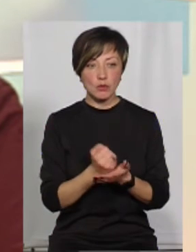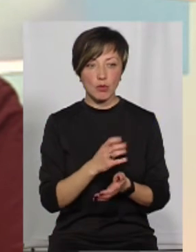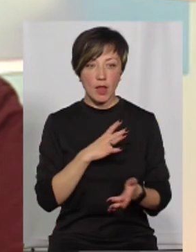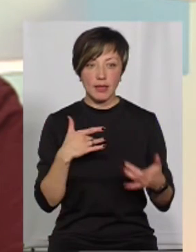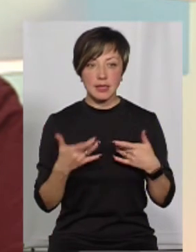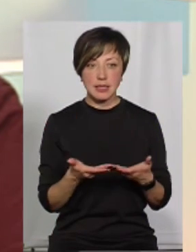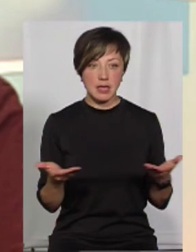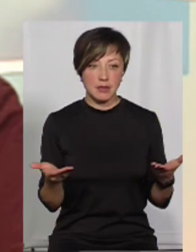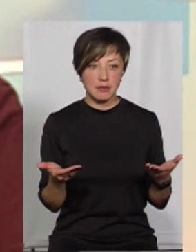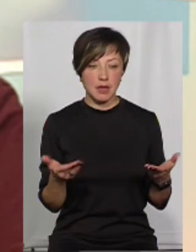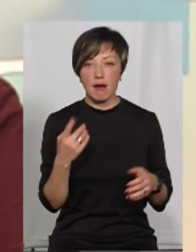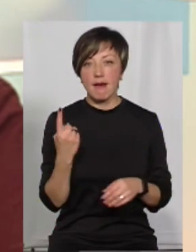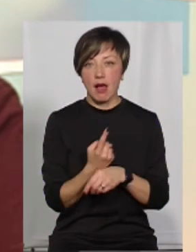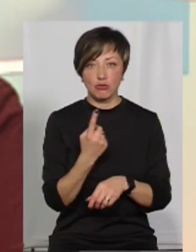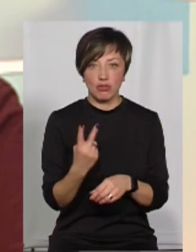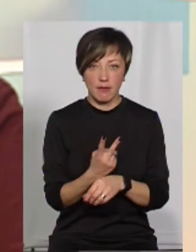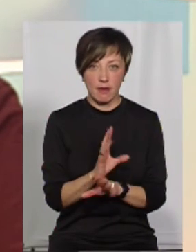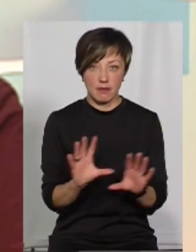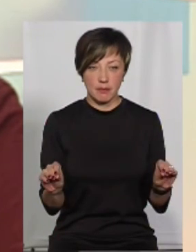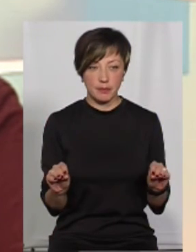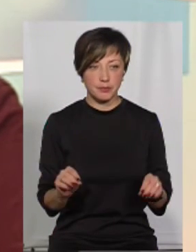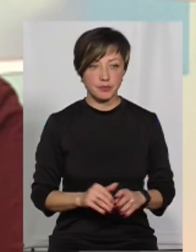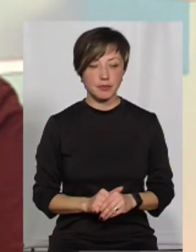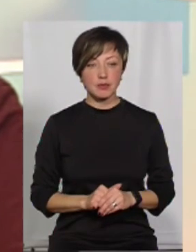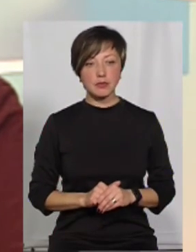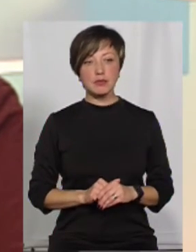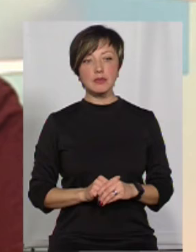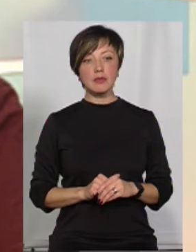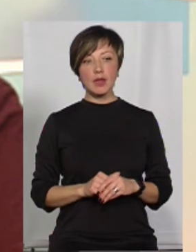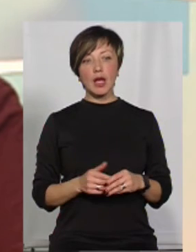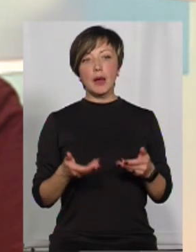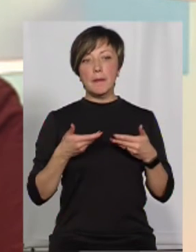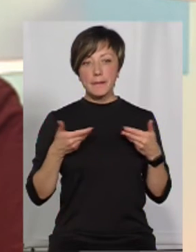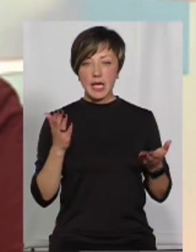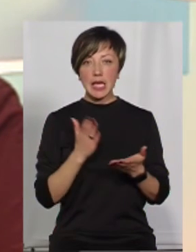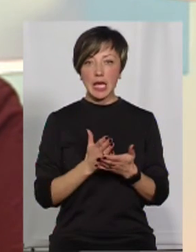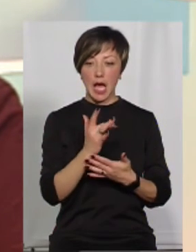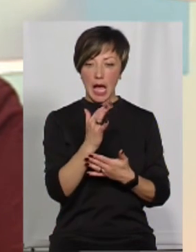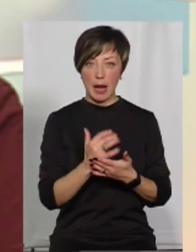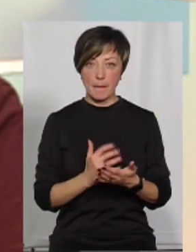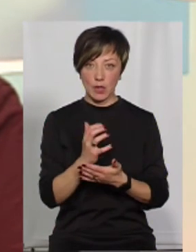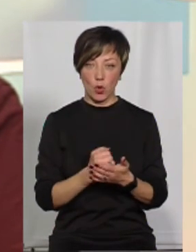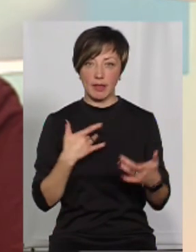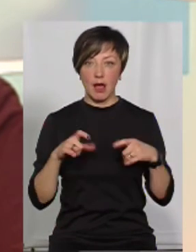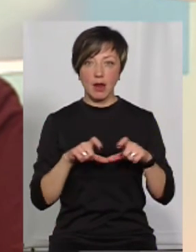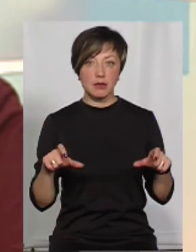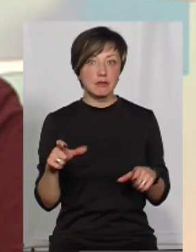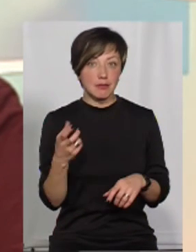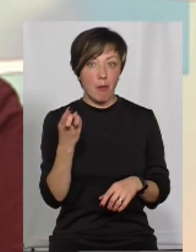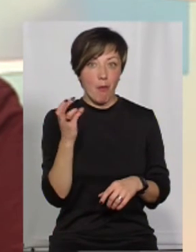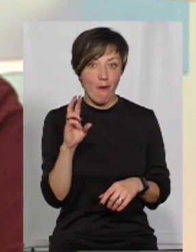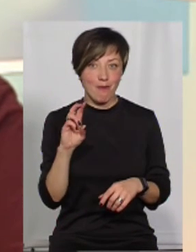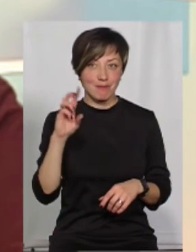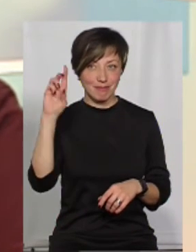на сцені показана буквально там раз чи два. Угу. Відповідно, ми є репертуарний театр, і ну, сам Бог велів,